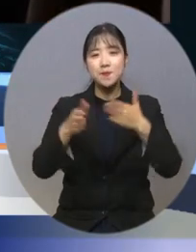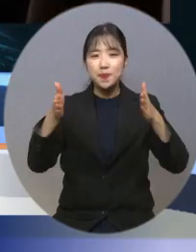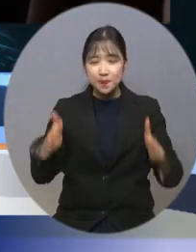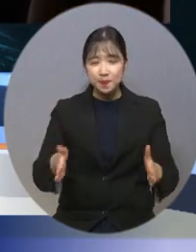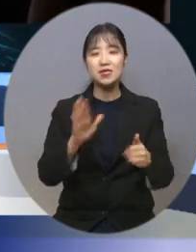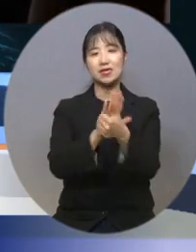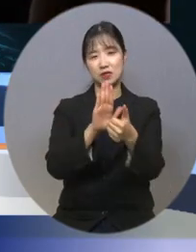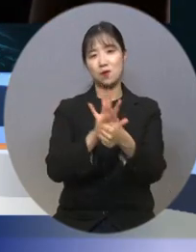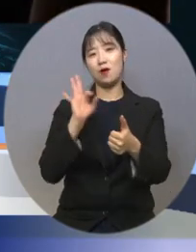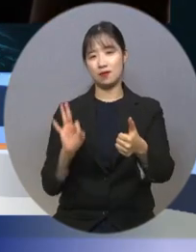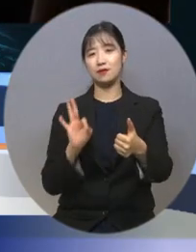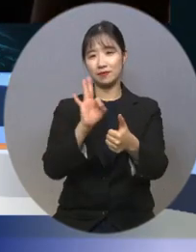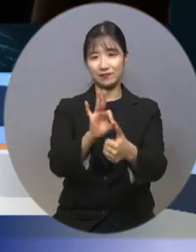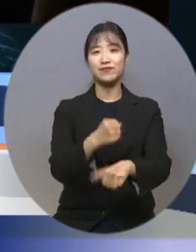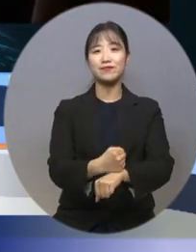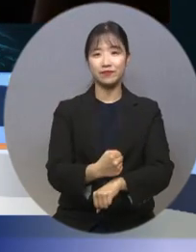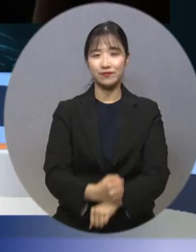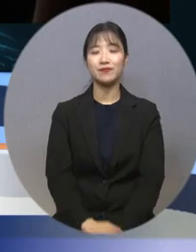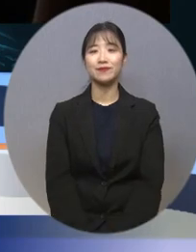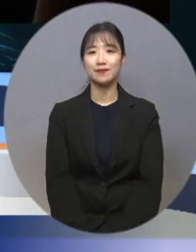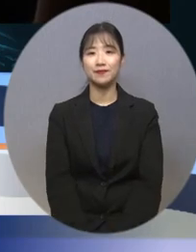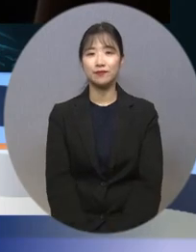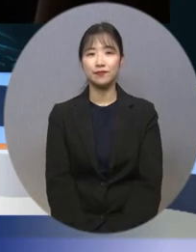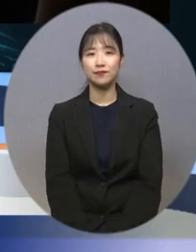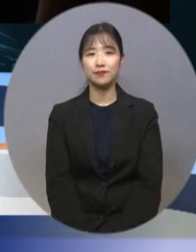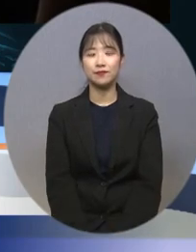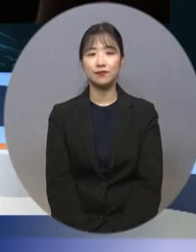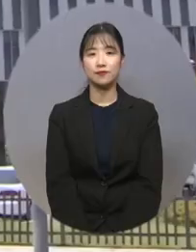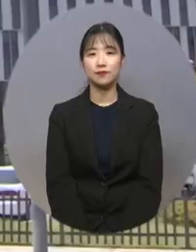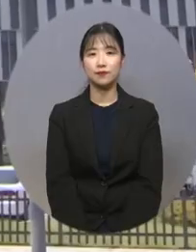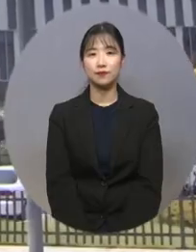지급합니다 보도에 박성용 기자 입니다